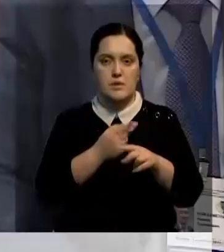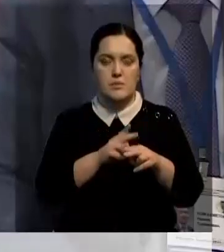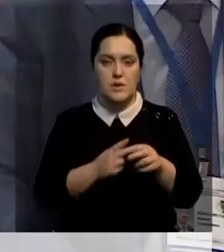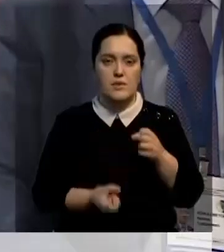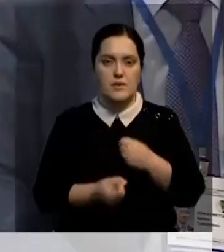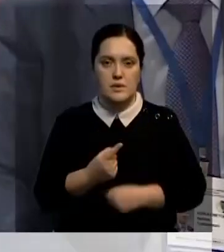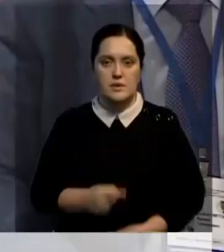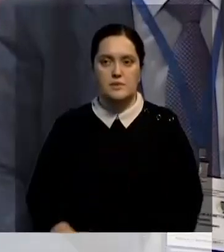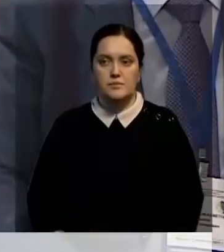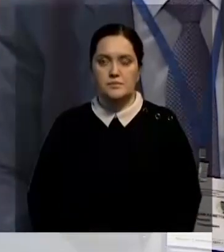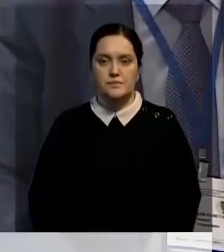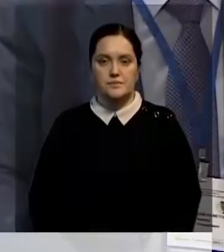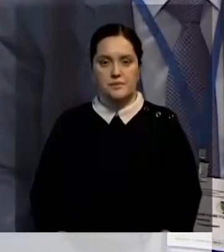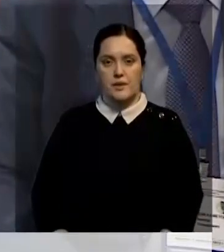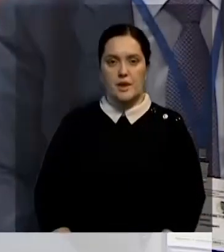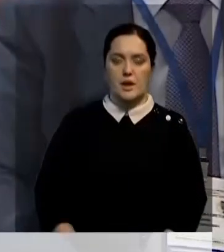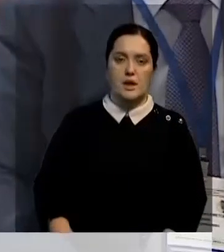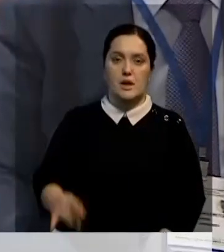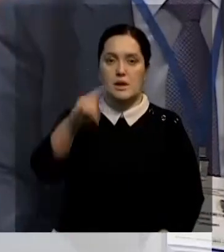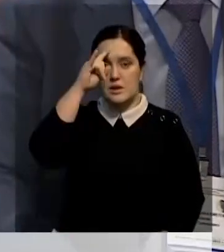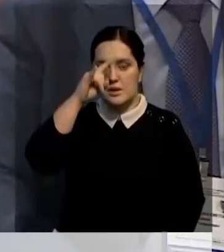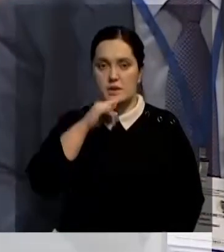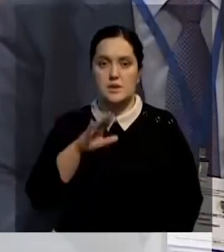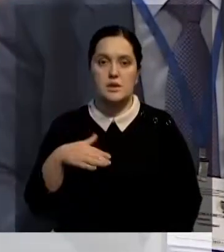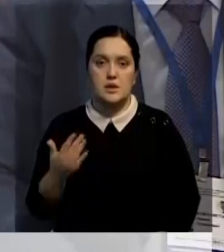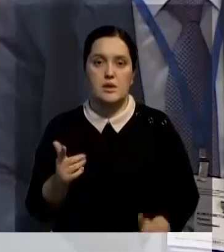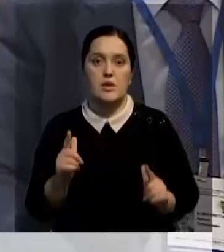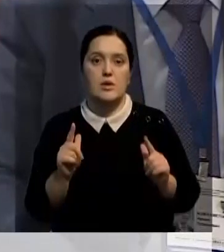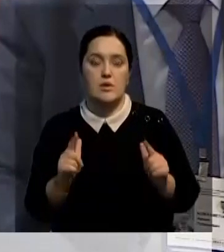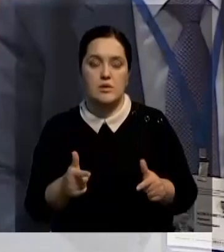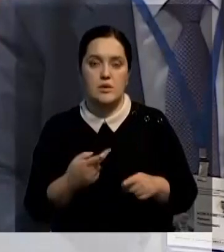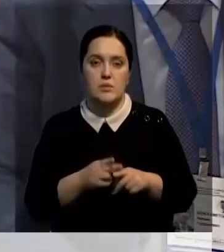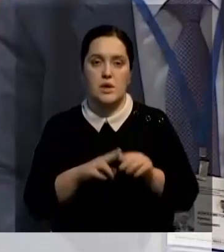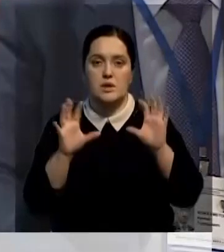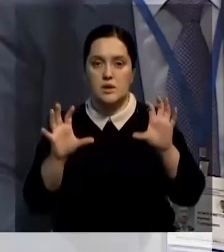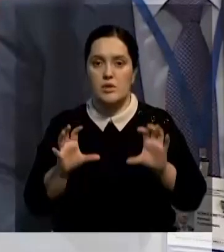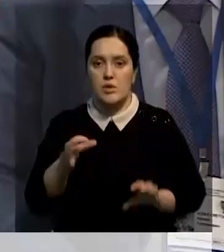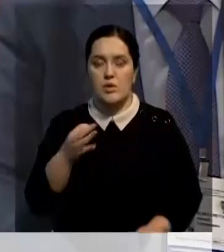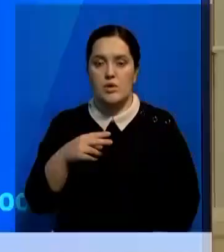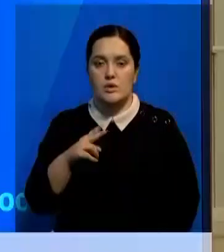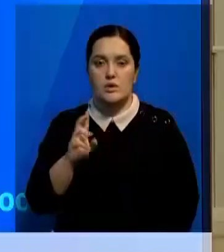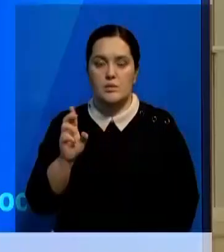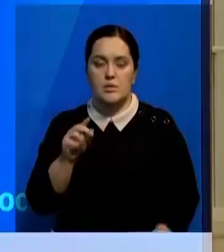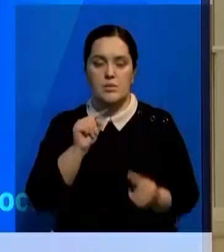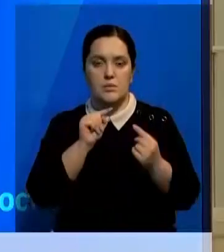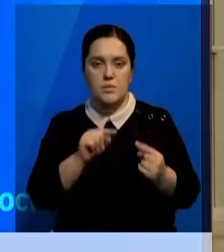вызовам. В этой связи казахстанская сторона готова разработать модельный закон ОДКБ о противодействии терроризму.